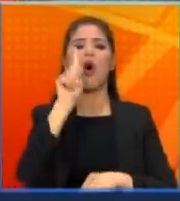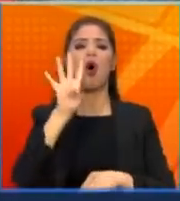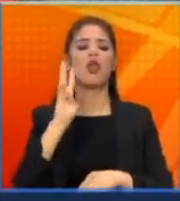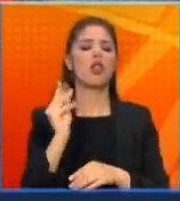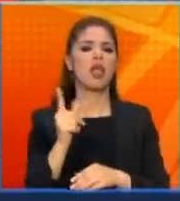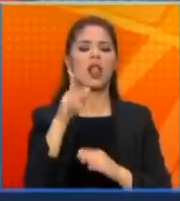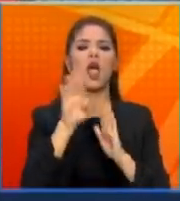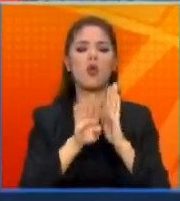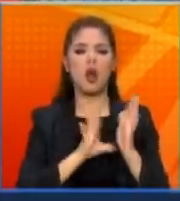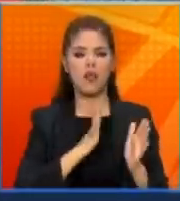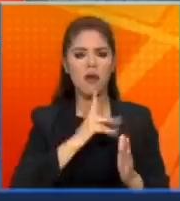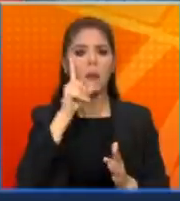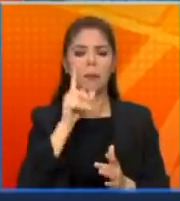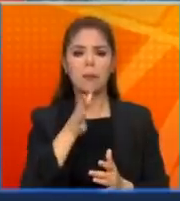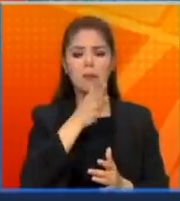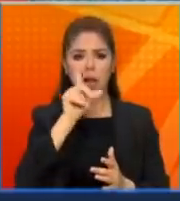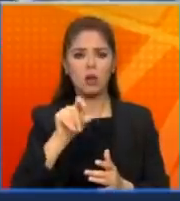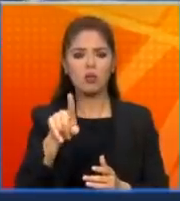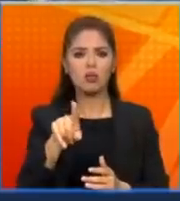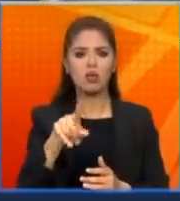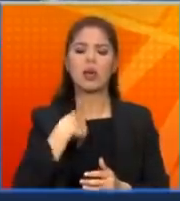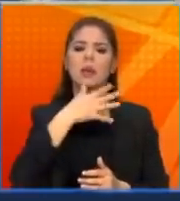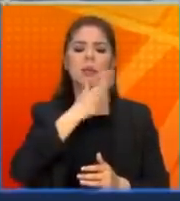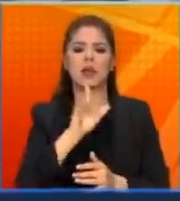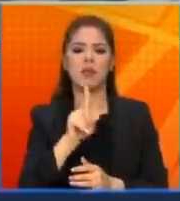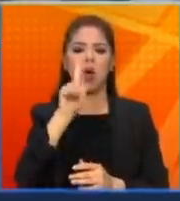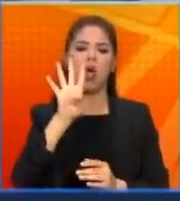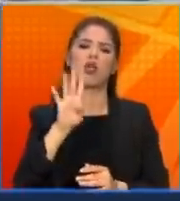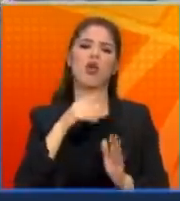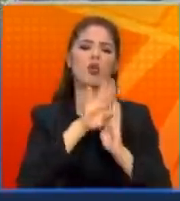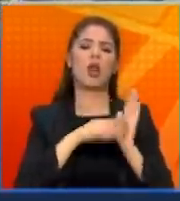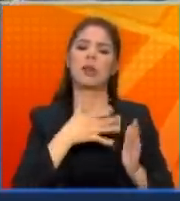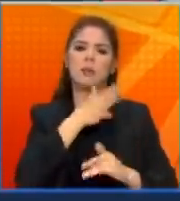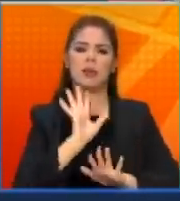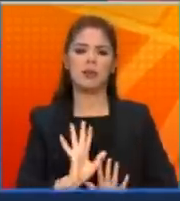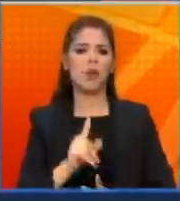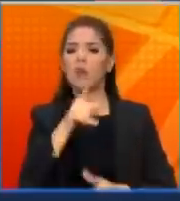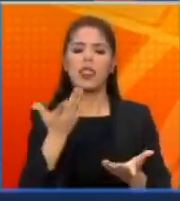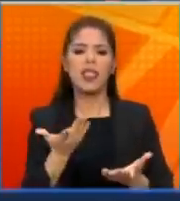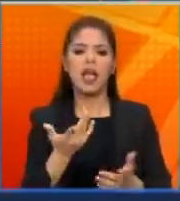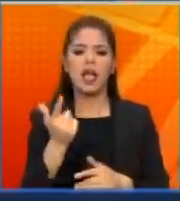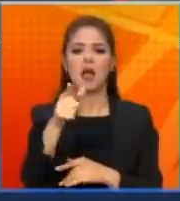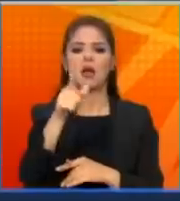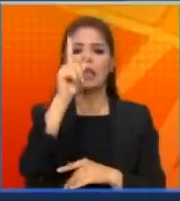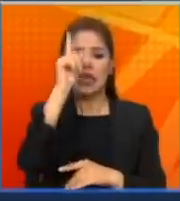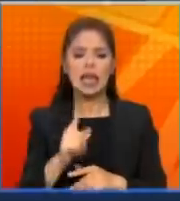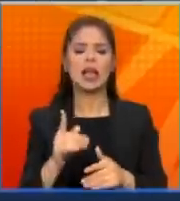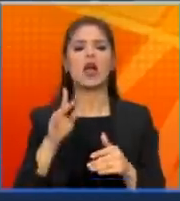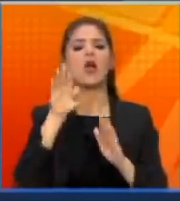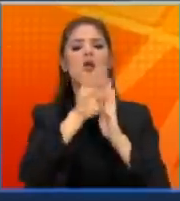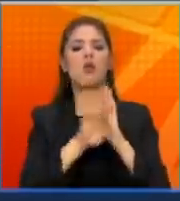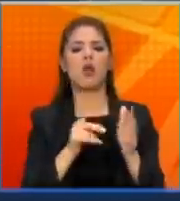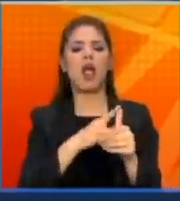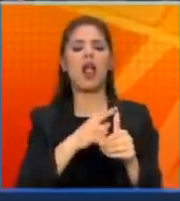kuralları biliyor musunuz? Vallahi onları bilmiyorum şu an için. 14 kural? Yok, bilmiyorum. Neymiş onlar? İlk kural, insanlarla